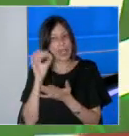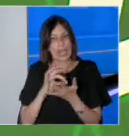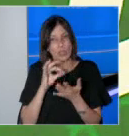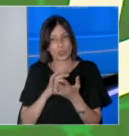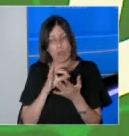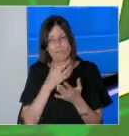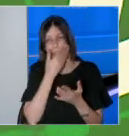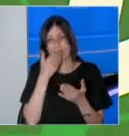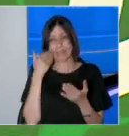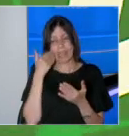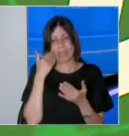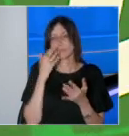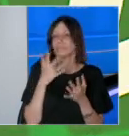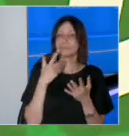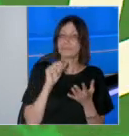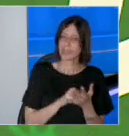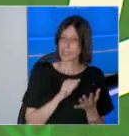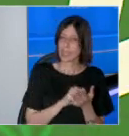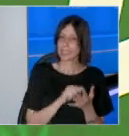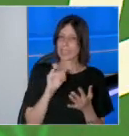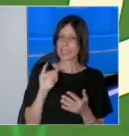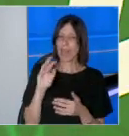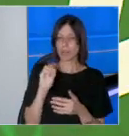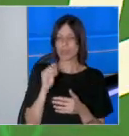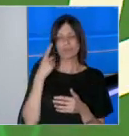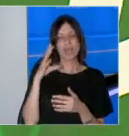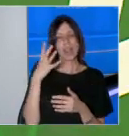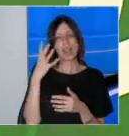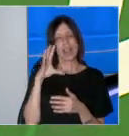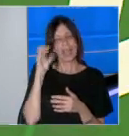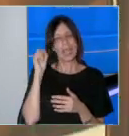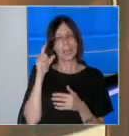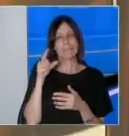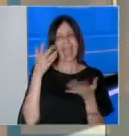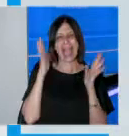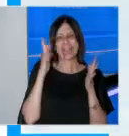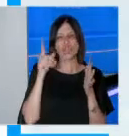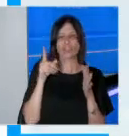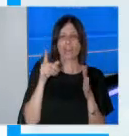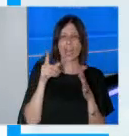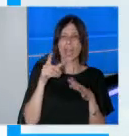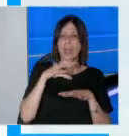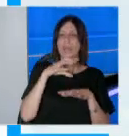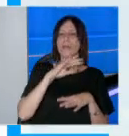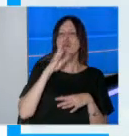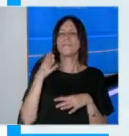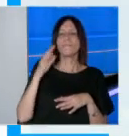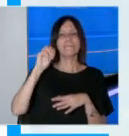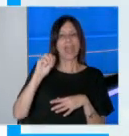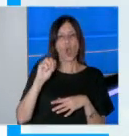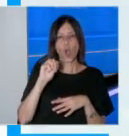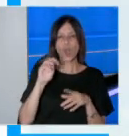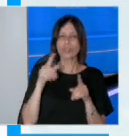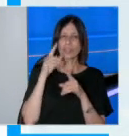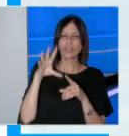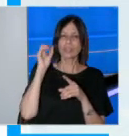אולי. העיתונאי יגאל מוסקו מנסה להפיק את הלקחים מאסון מירון לקראת יום ירושלים מחר, והוא כותב, כמו במירון, מפילים